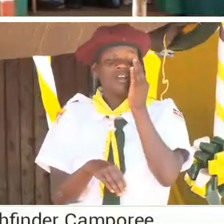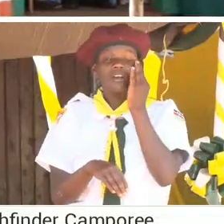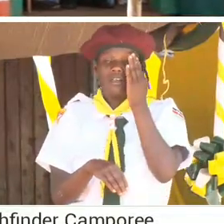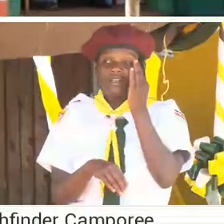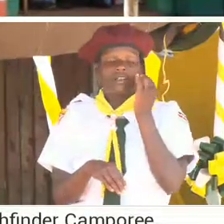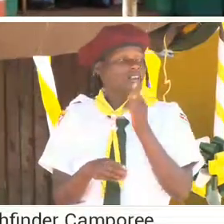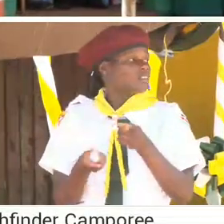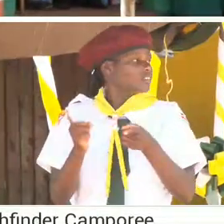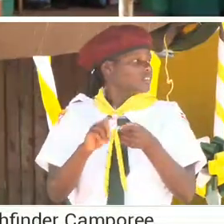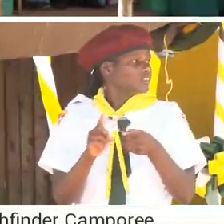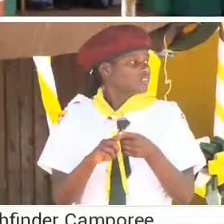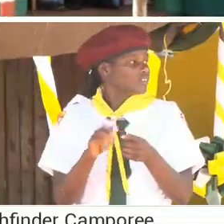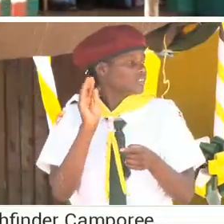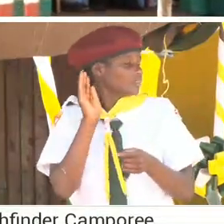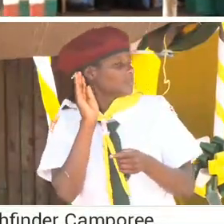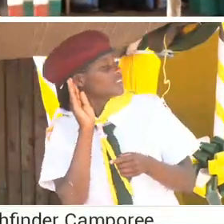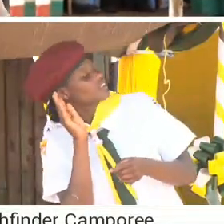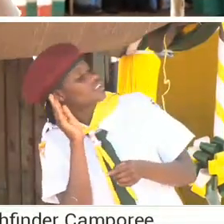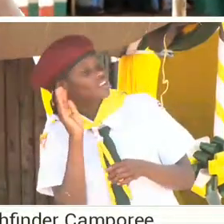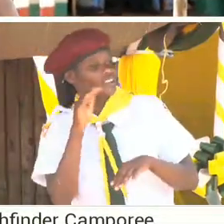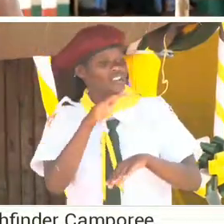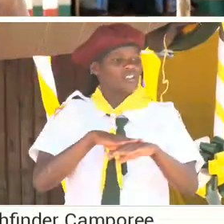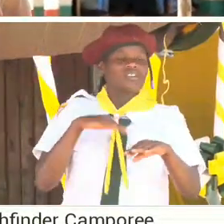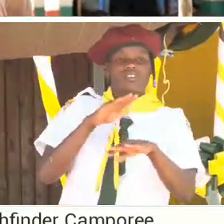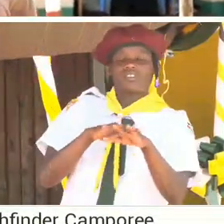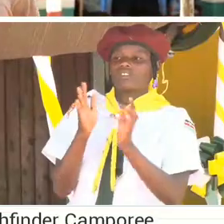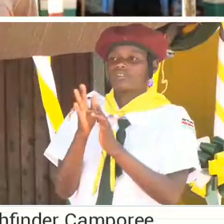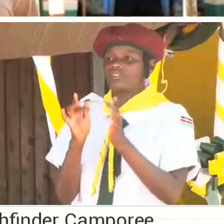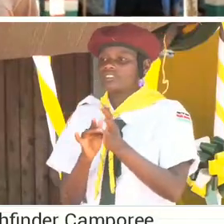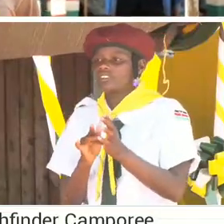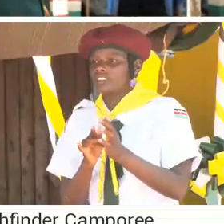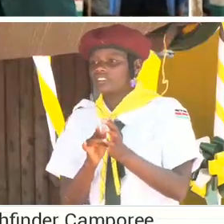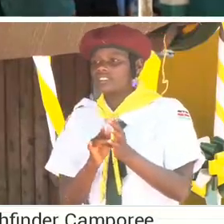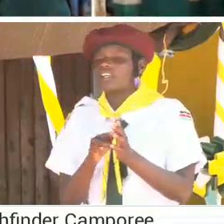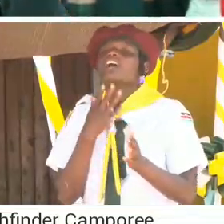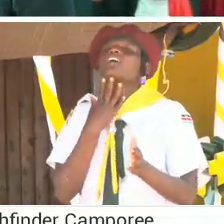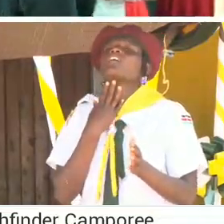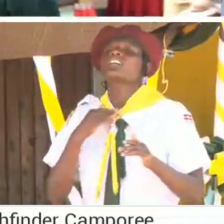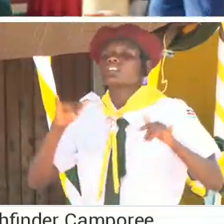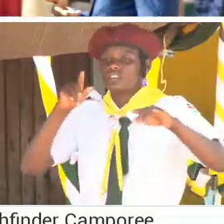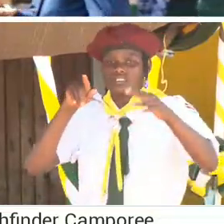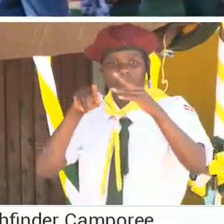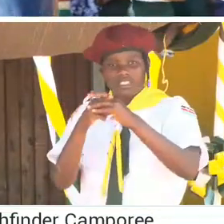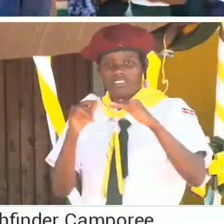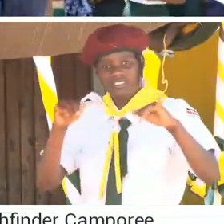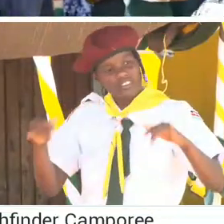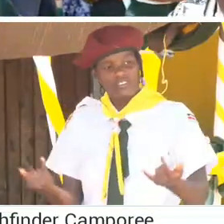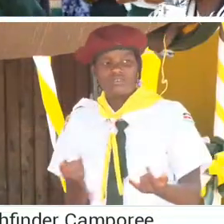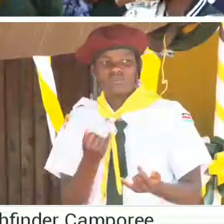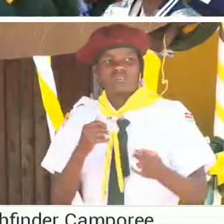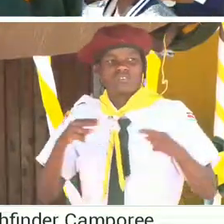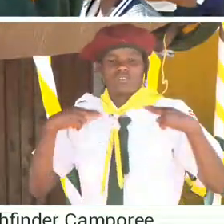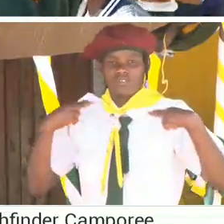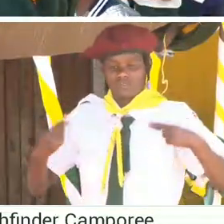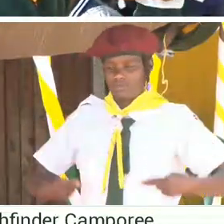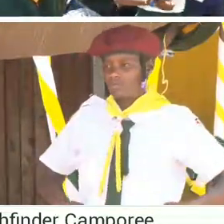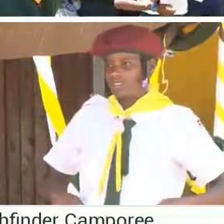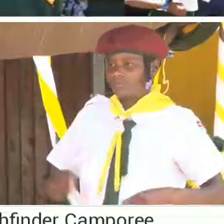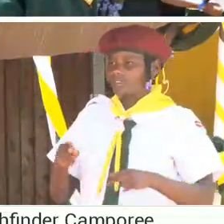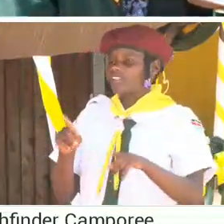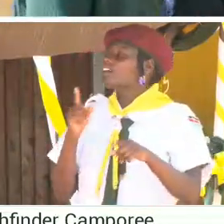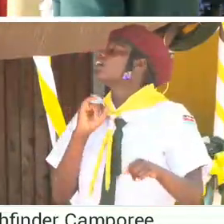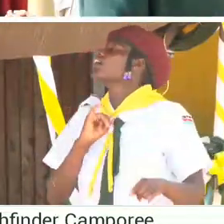akubariki. Nimesikia sauti ya Bwana. Ninatamani kubatizwa. Ninatamani kuanza upya. Ninatamani maisha yangu yawe